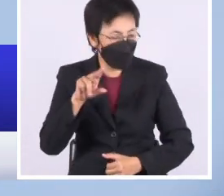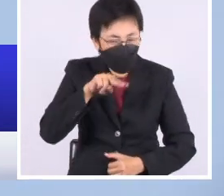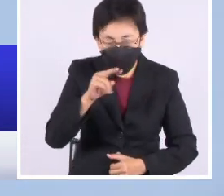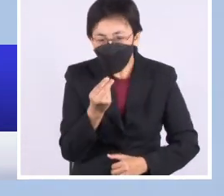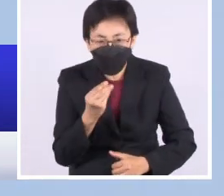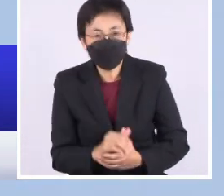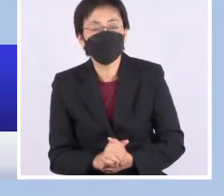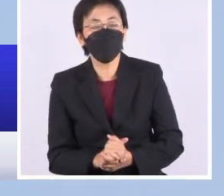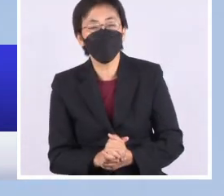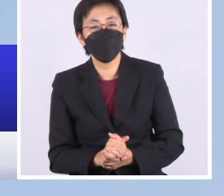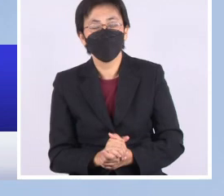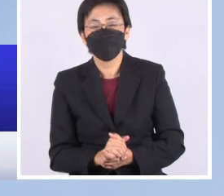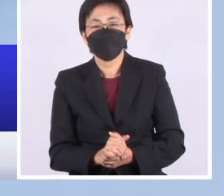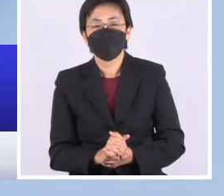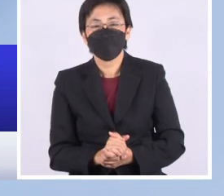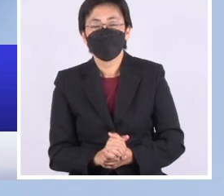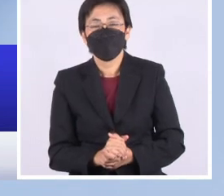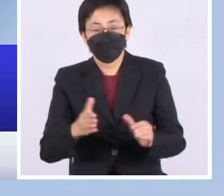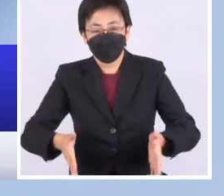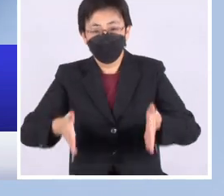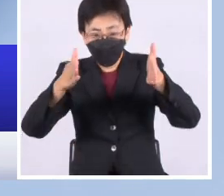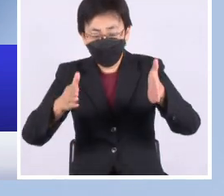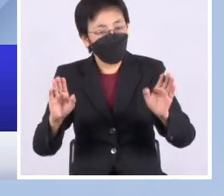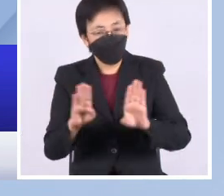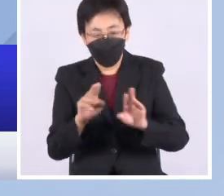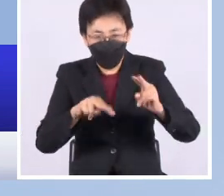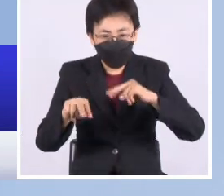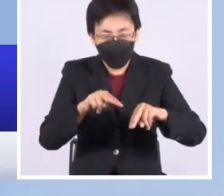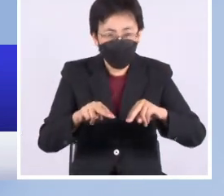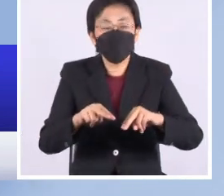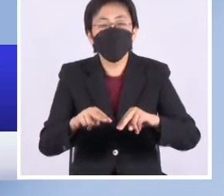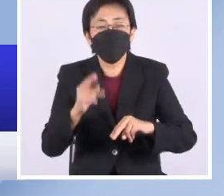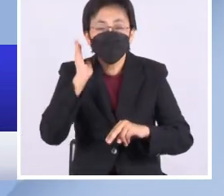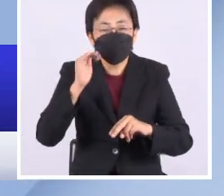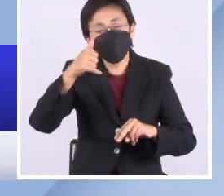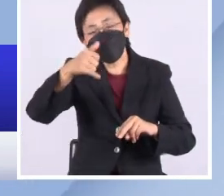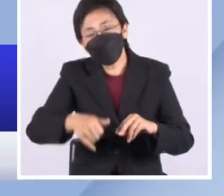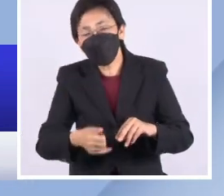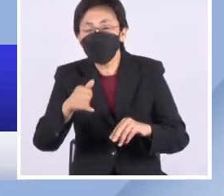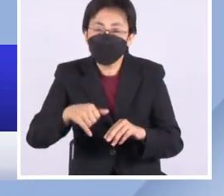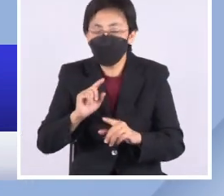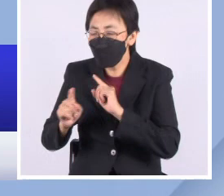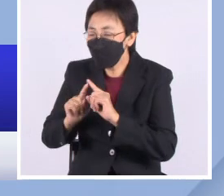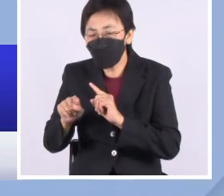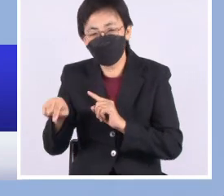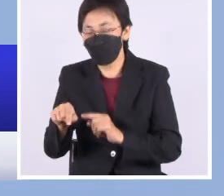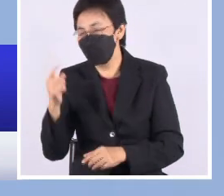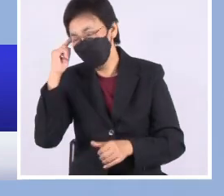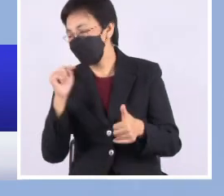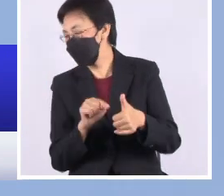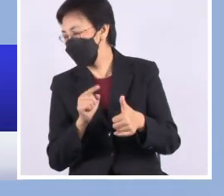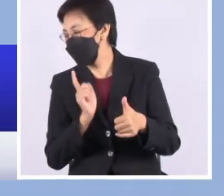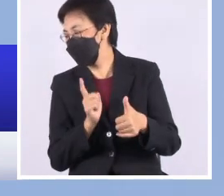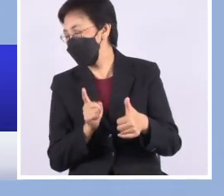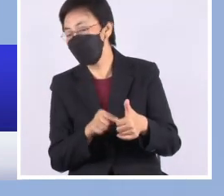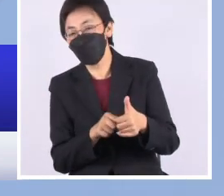เขาปิดตึกคือตรวจคนใช่ปะหนูเห็นมันเดินลงมาอยู่แต่หนูก็พูดกับพวกลูกน้องแถวนี้อยู่ว่าต้องเป็นมันแน่เลยแต่คือไม่เอะใ